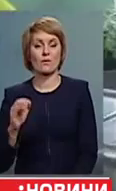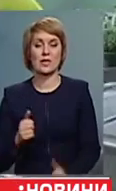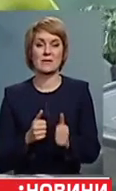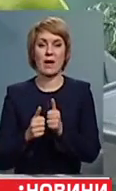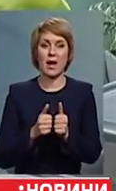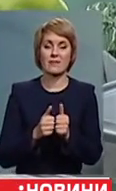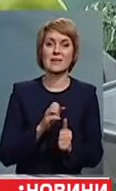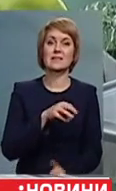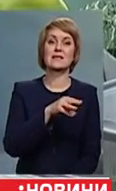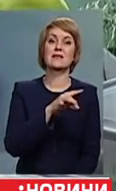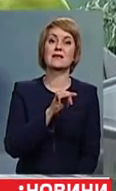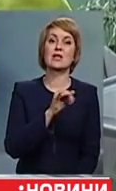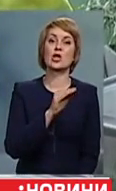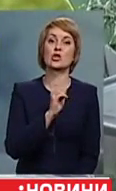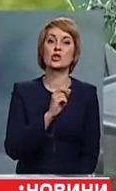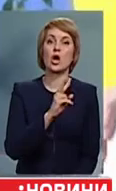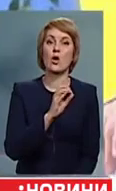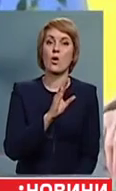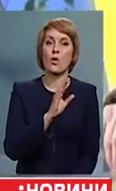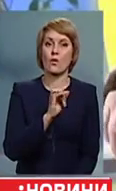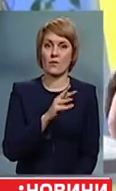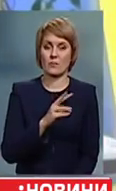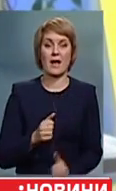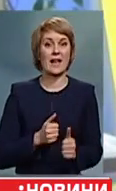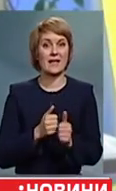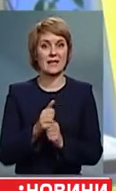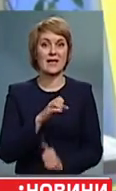самовисуванцем Артемом Стрижаковим. За попередніми даними,